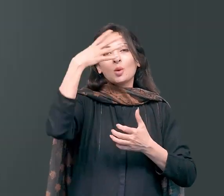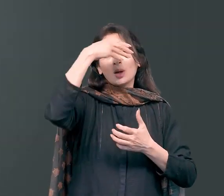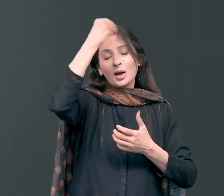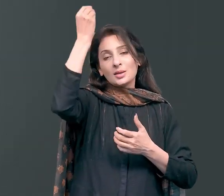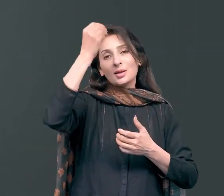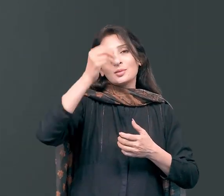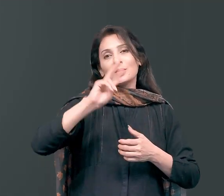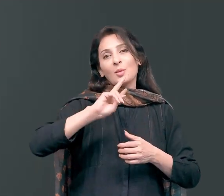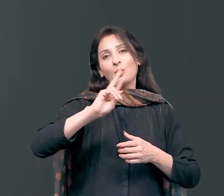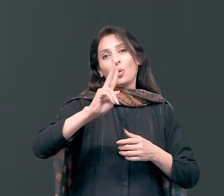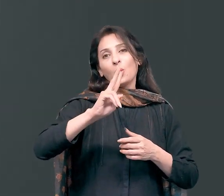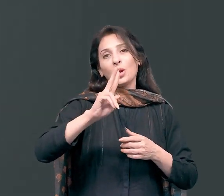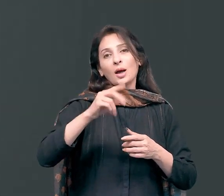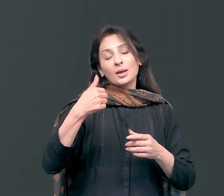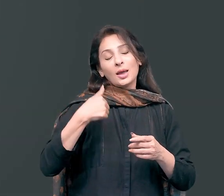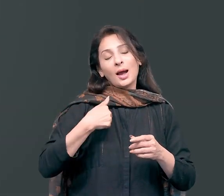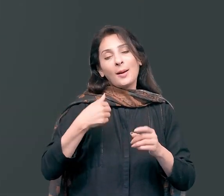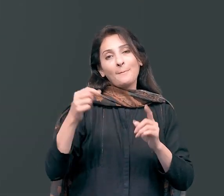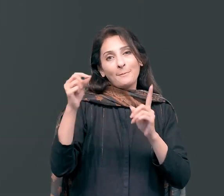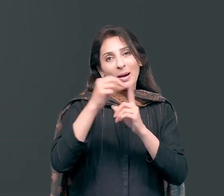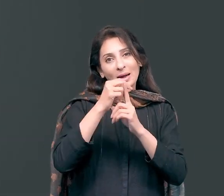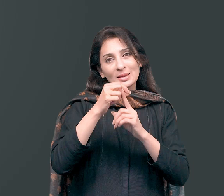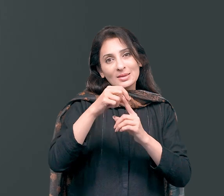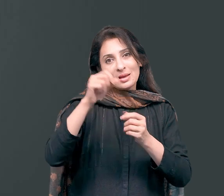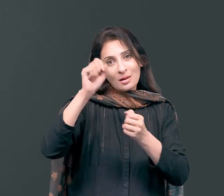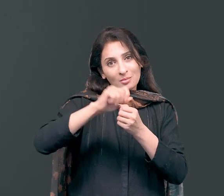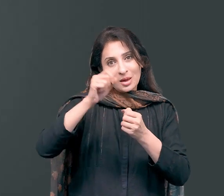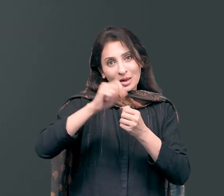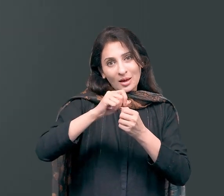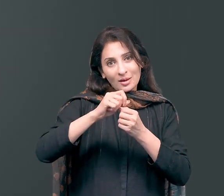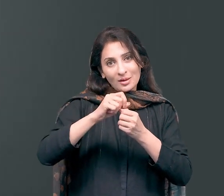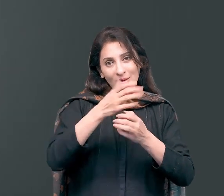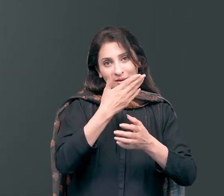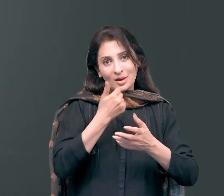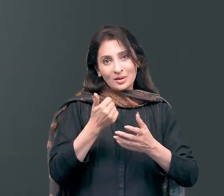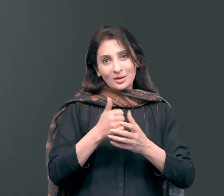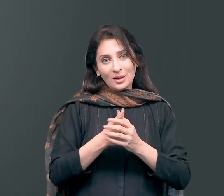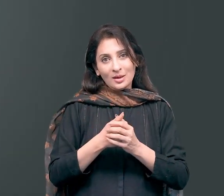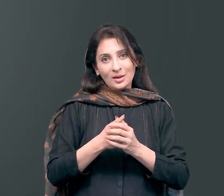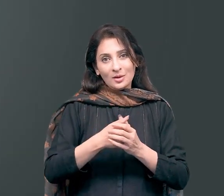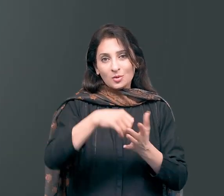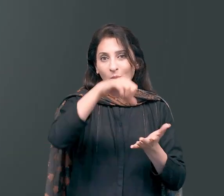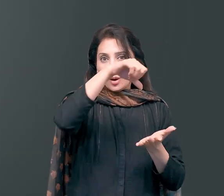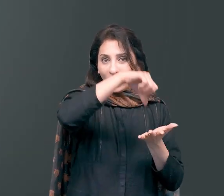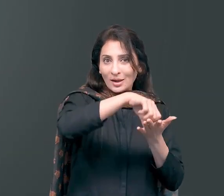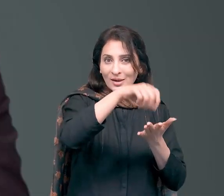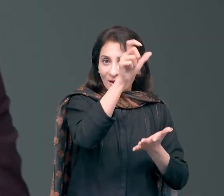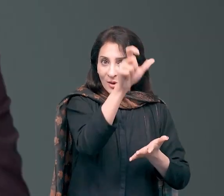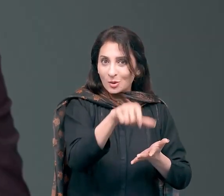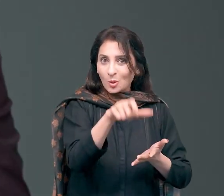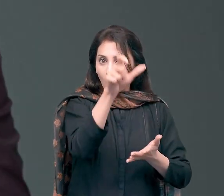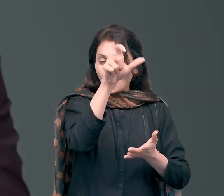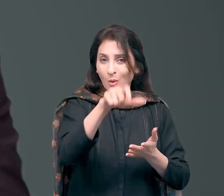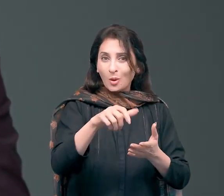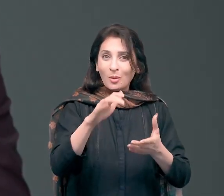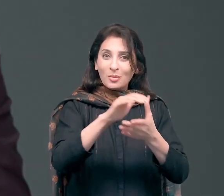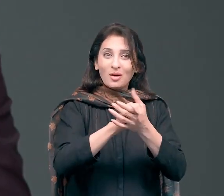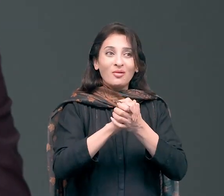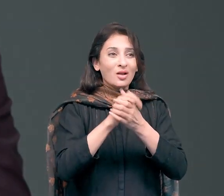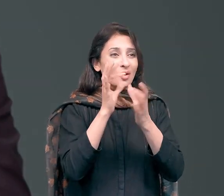یہ دعویٰ، قائد اعظم محمد علی کا دعویٰ کہ ہم پاکستان بنانا چاہتے ہیں، انگریزوں کو اپنے وعدے